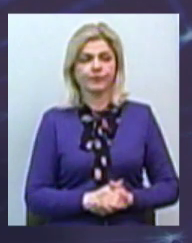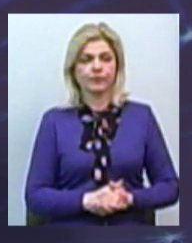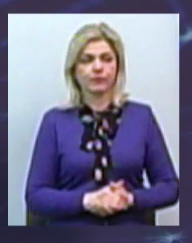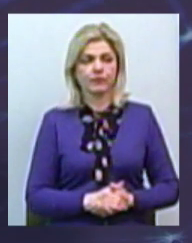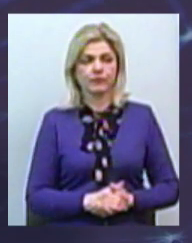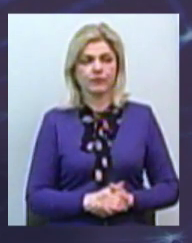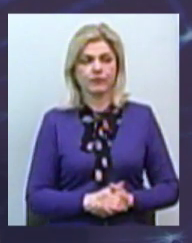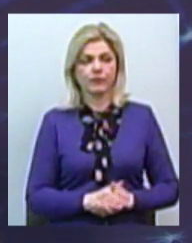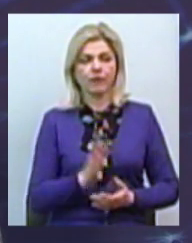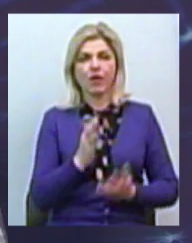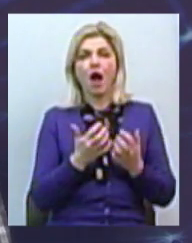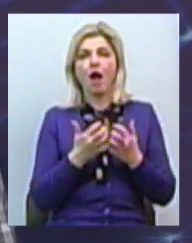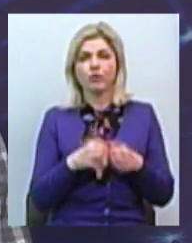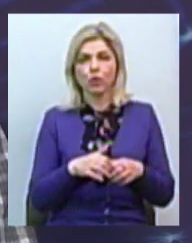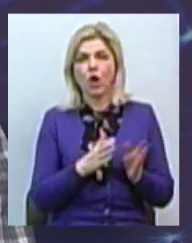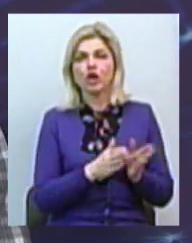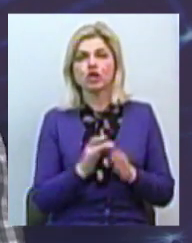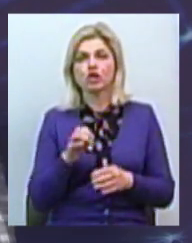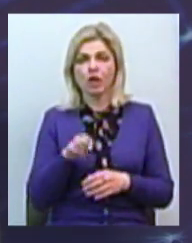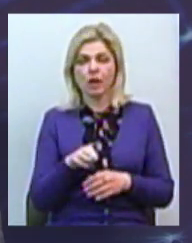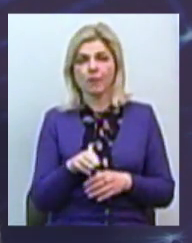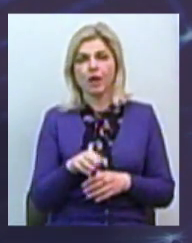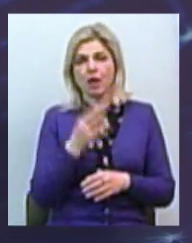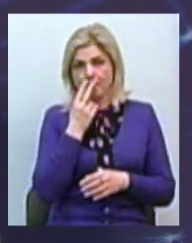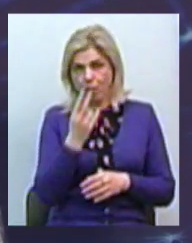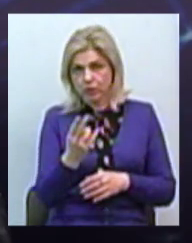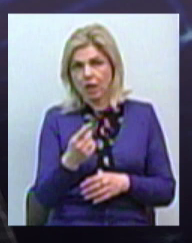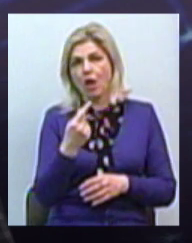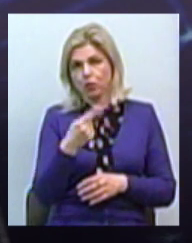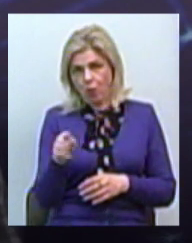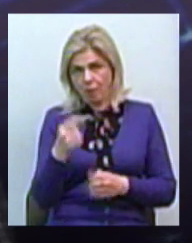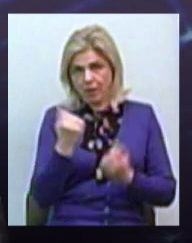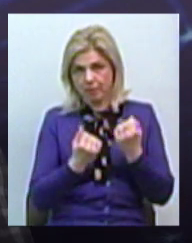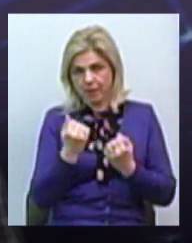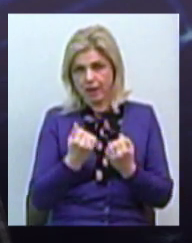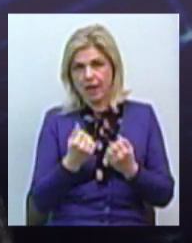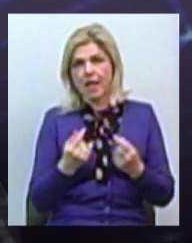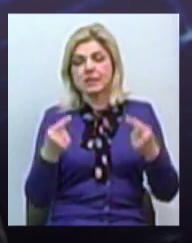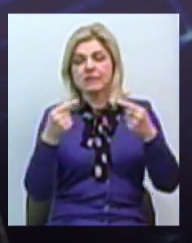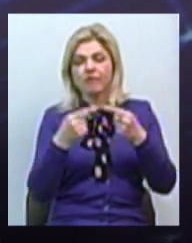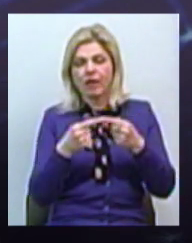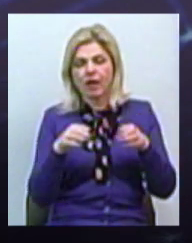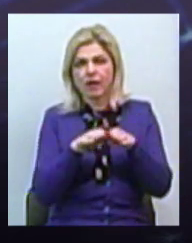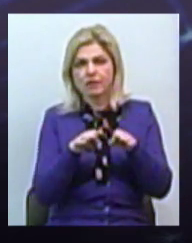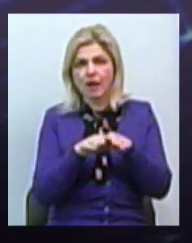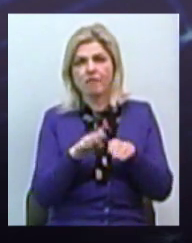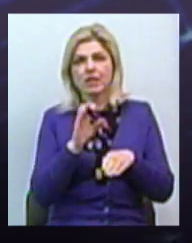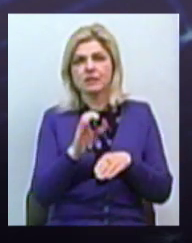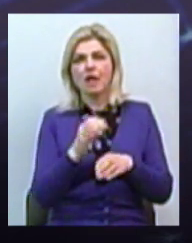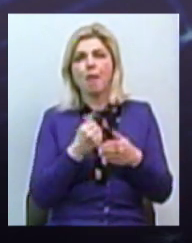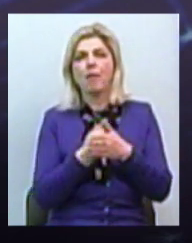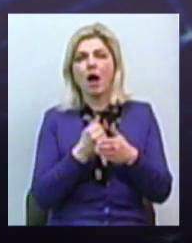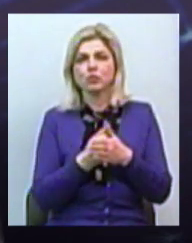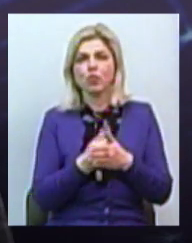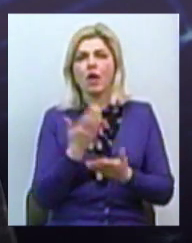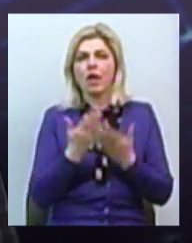в автоматичному режимі аналізує зображення номера, звіряє його з базою угонів, там ще якихось інших